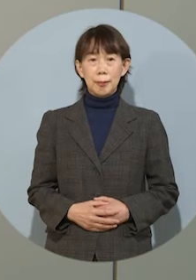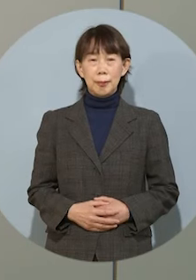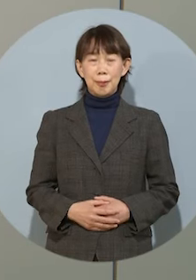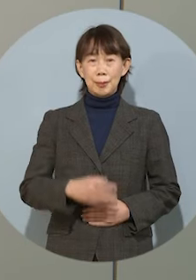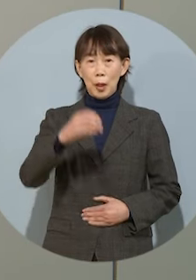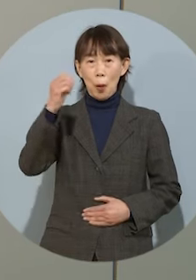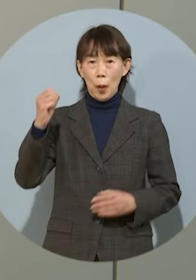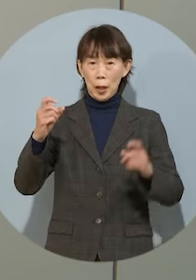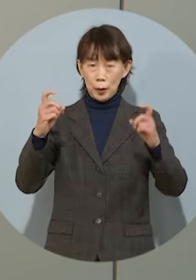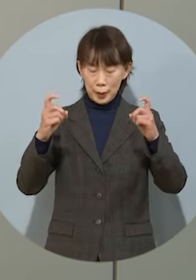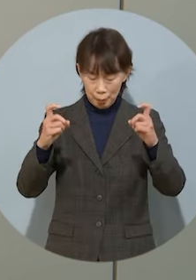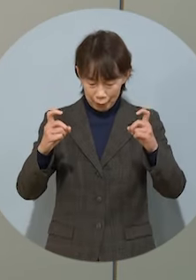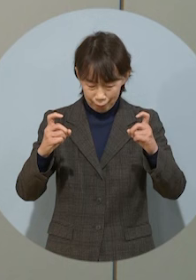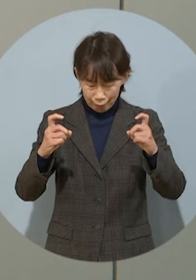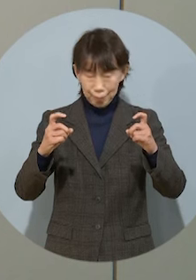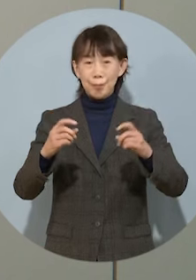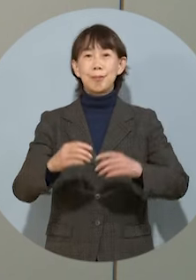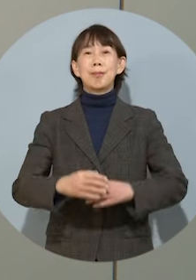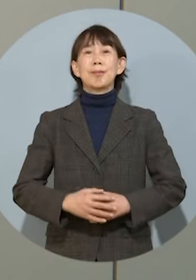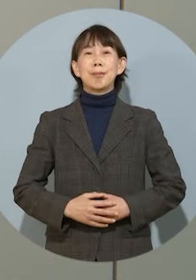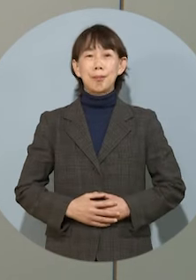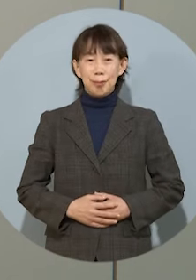おはようございます。